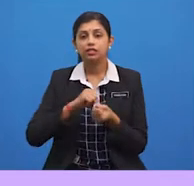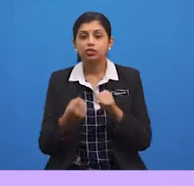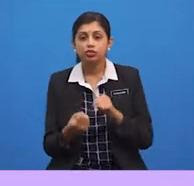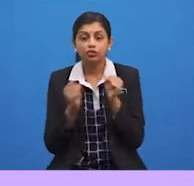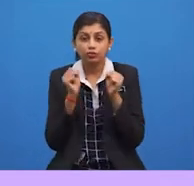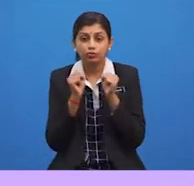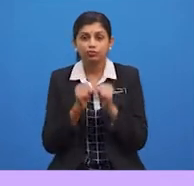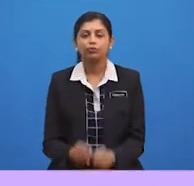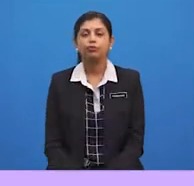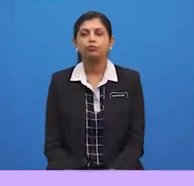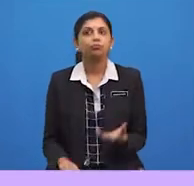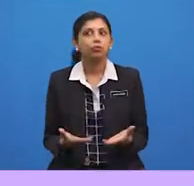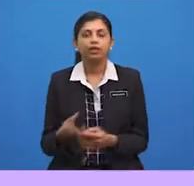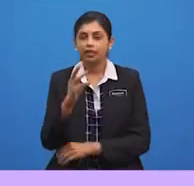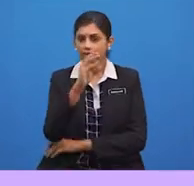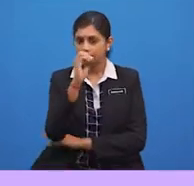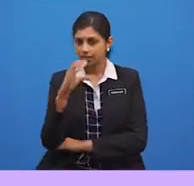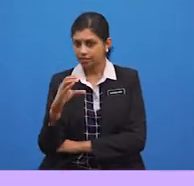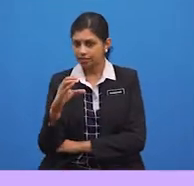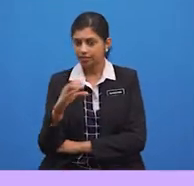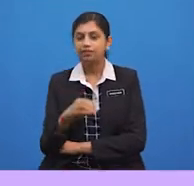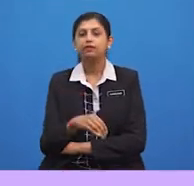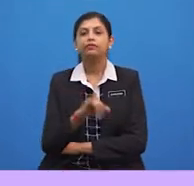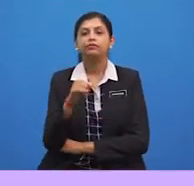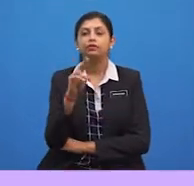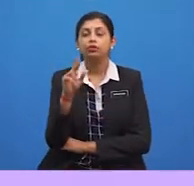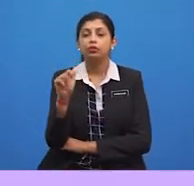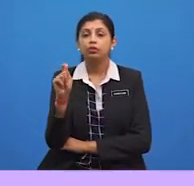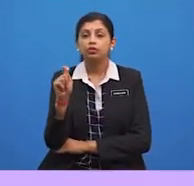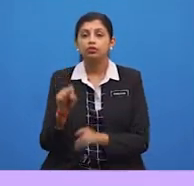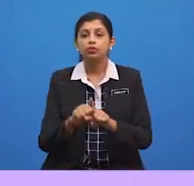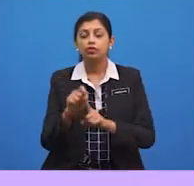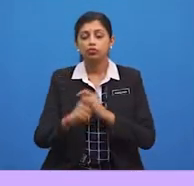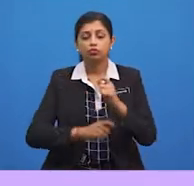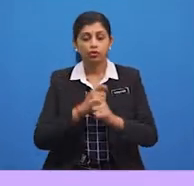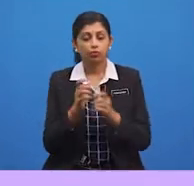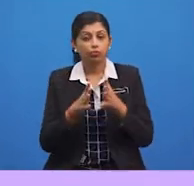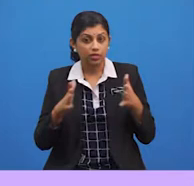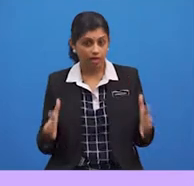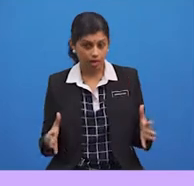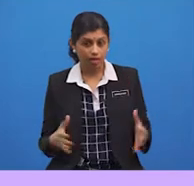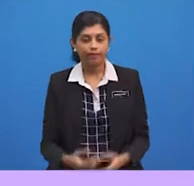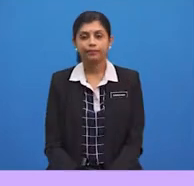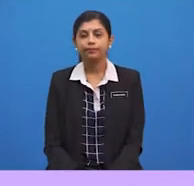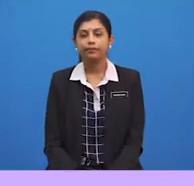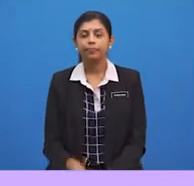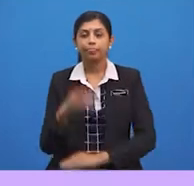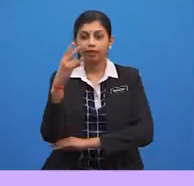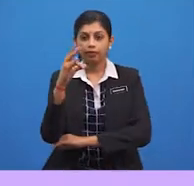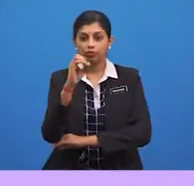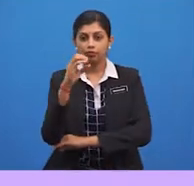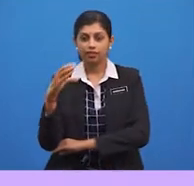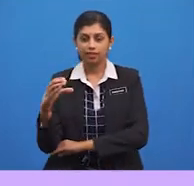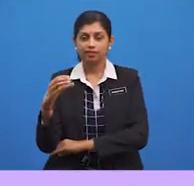iaitu kira-kira 16 darjah Celsius. Julat suhu tahunan juga besar iaitu antara 17